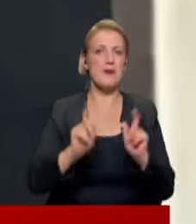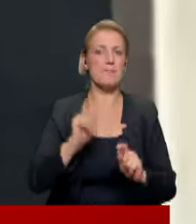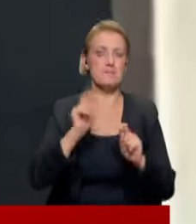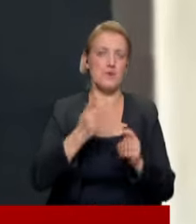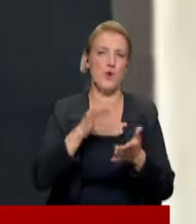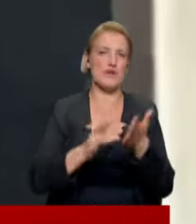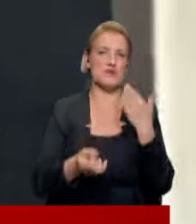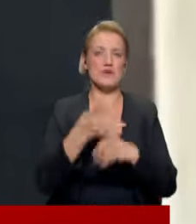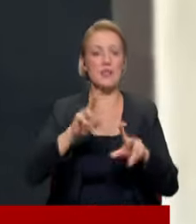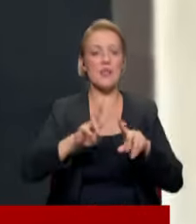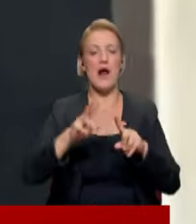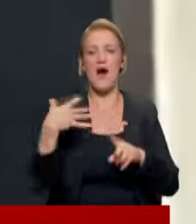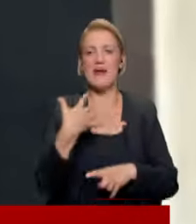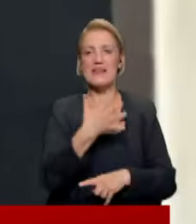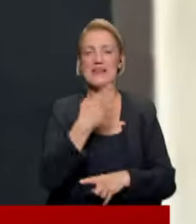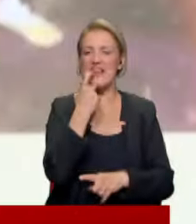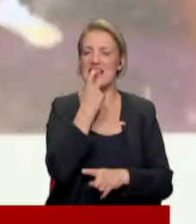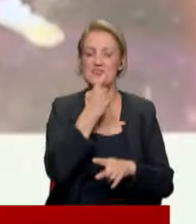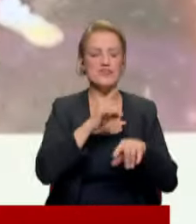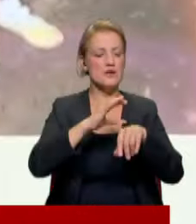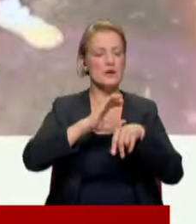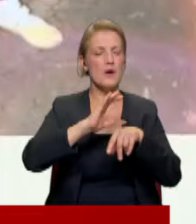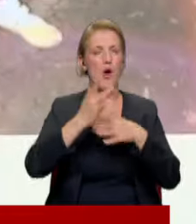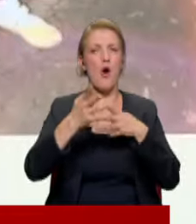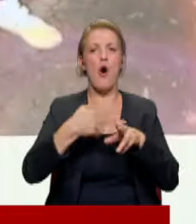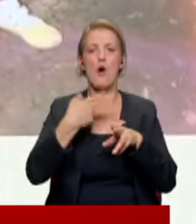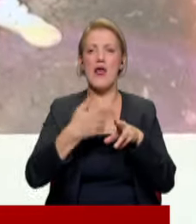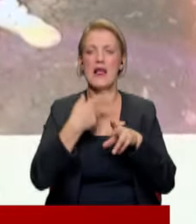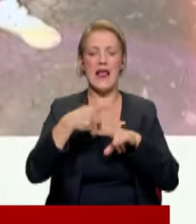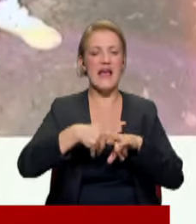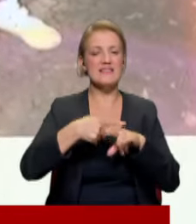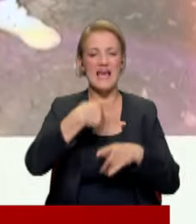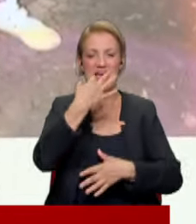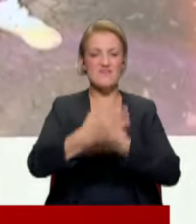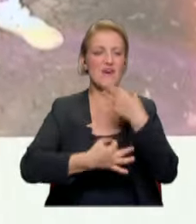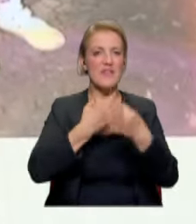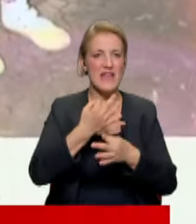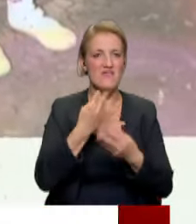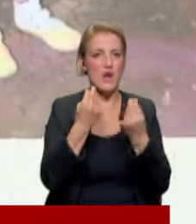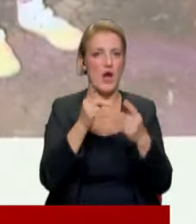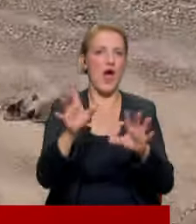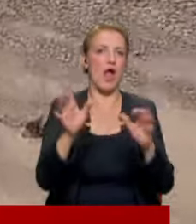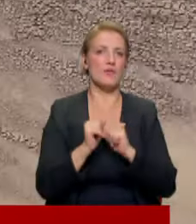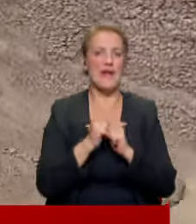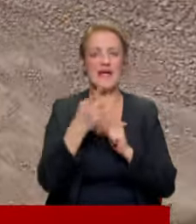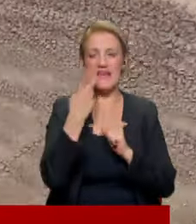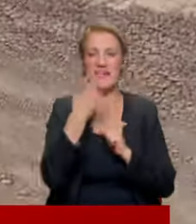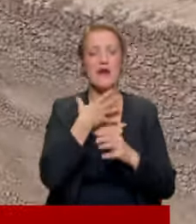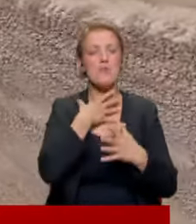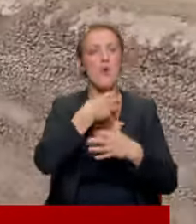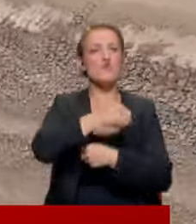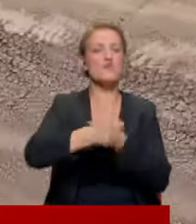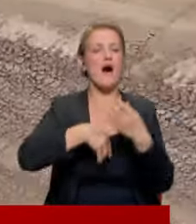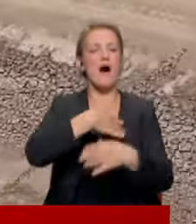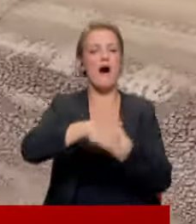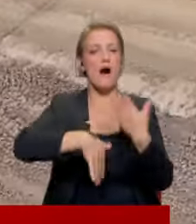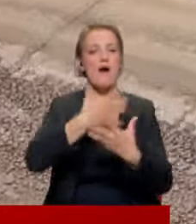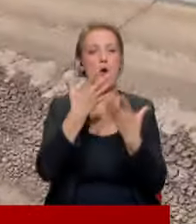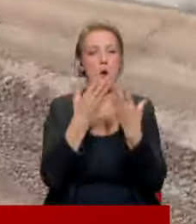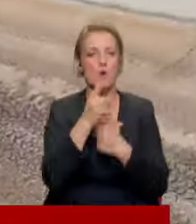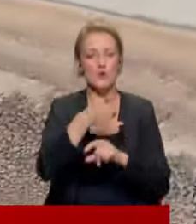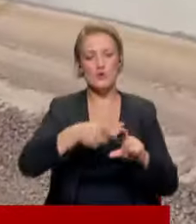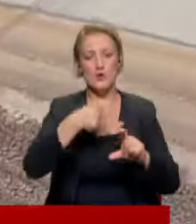ediliyor narinin annesinden diş örnekleri de yine hediye güran ifade verirken alındı yenge güran'ın boğuşma oldu ifadesi